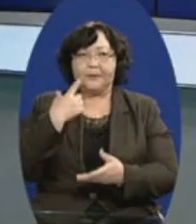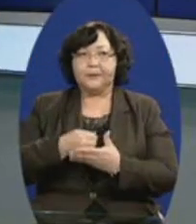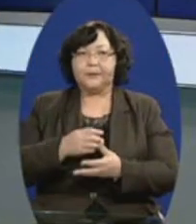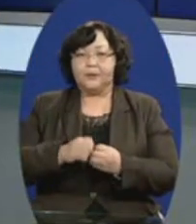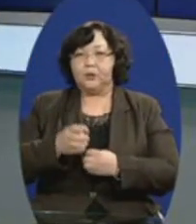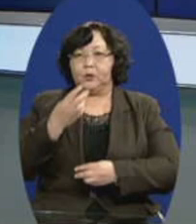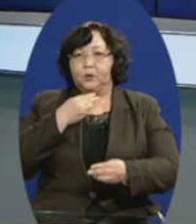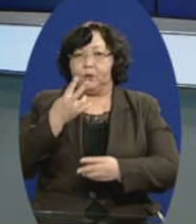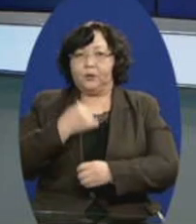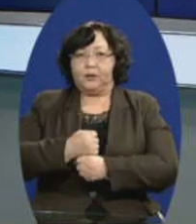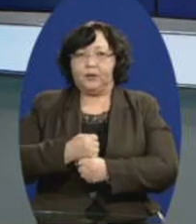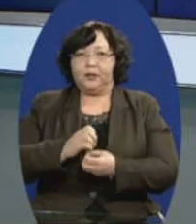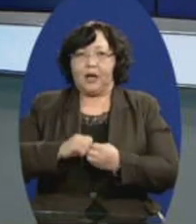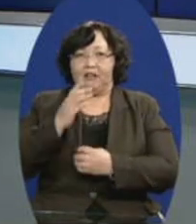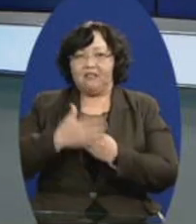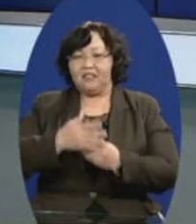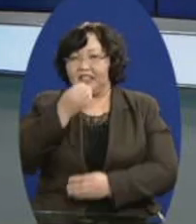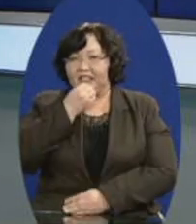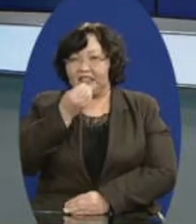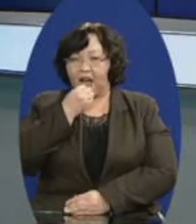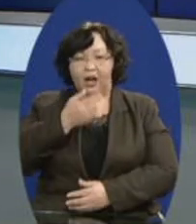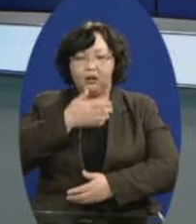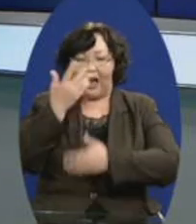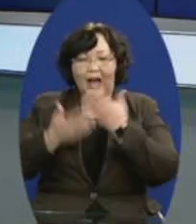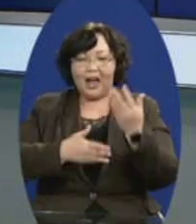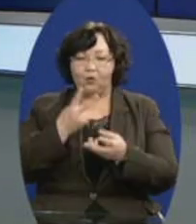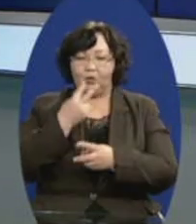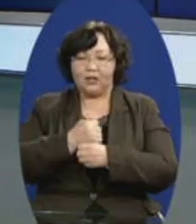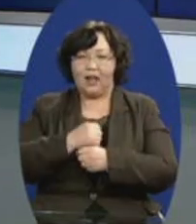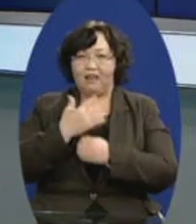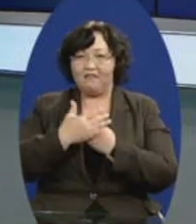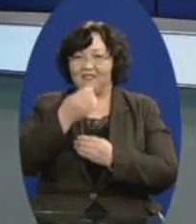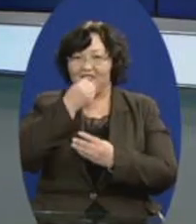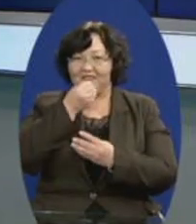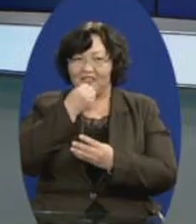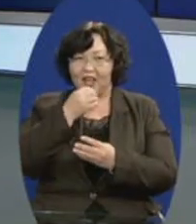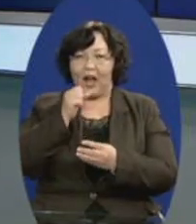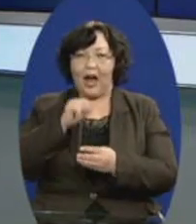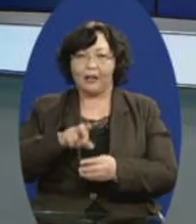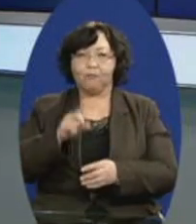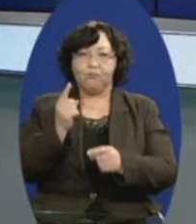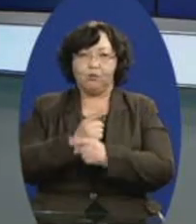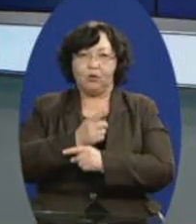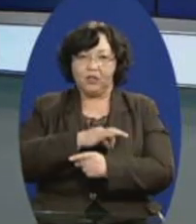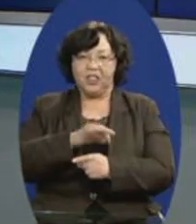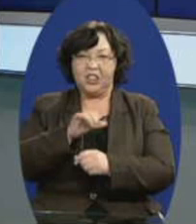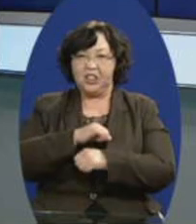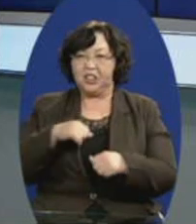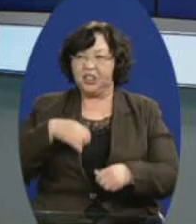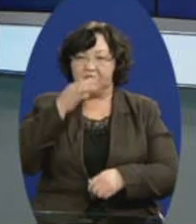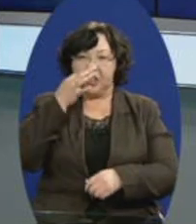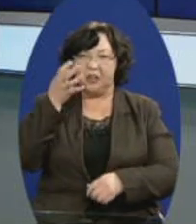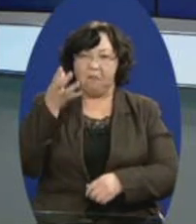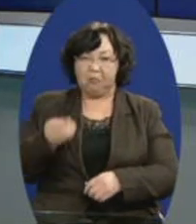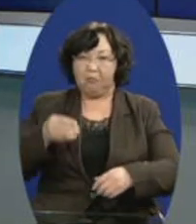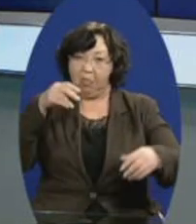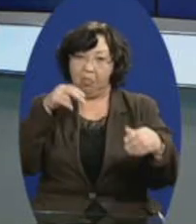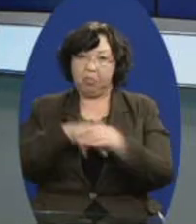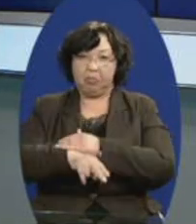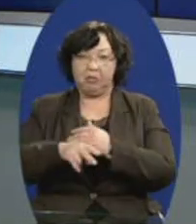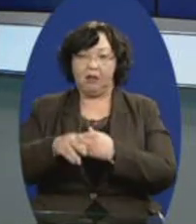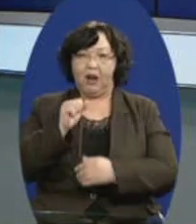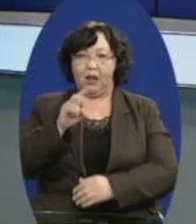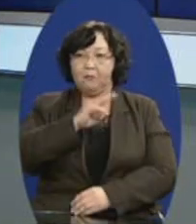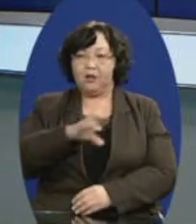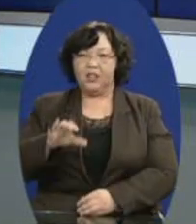бол авилга албан тушаалын гинт хэрэгтэн төрд ажиллаж байсан этгээд за мөн иргэдэг заллиад гадагшаа орон зайлсан аж ахуй нэгжид их хэмжээний хөрөнгийг